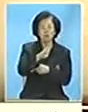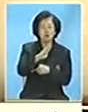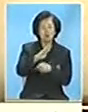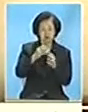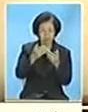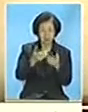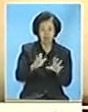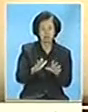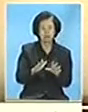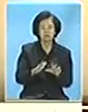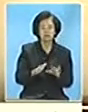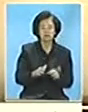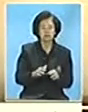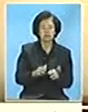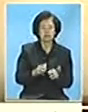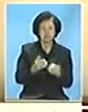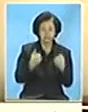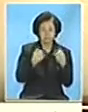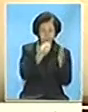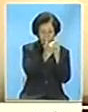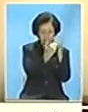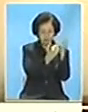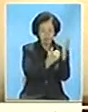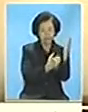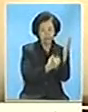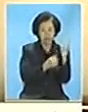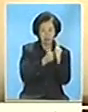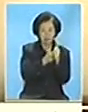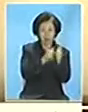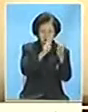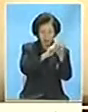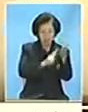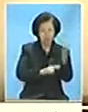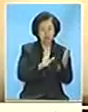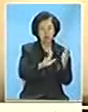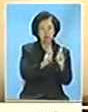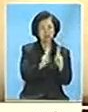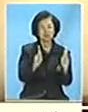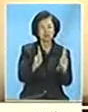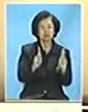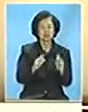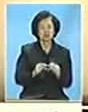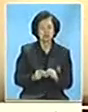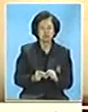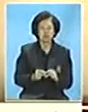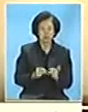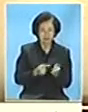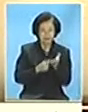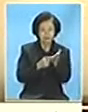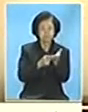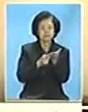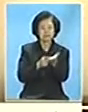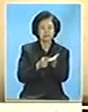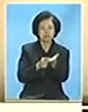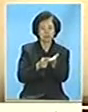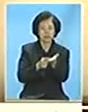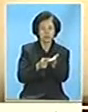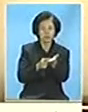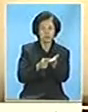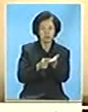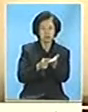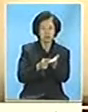เสร็จแล้วดังมีรายละเอียดปรากฏตามรายงานของคณะกรรมการที่ได้นำเรียนเสมอเส